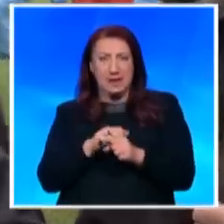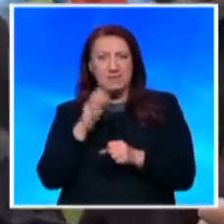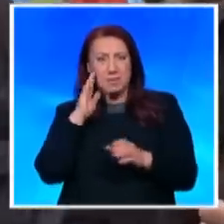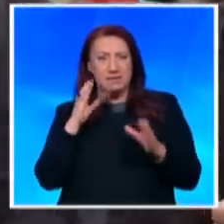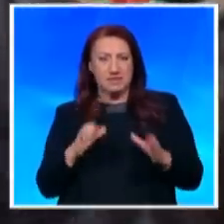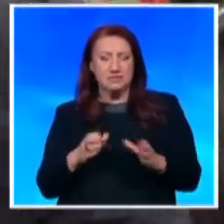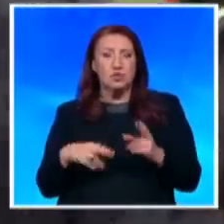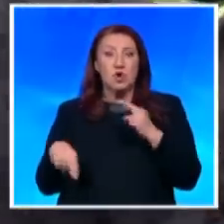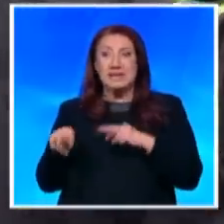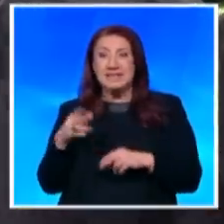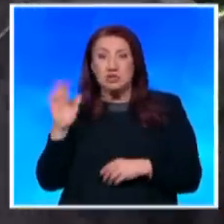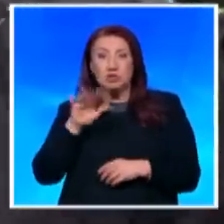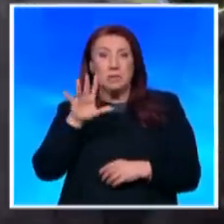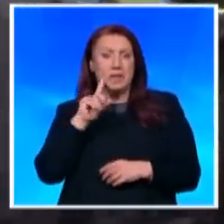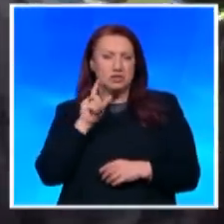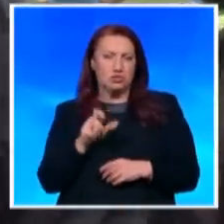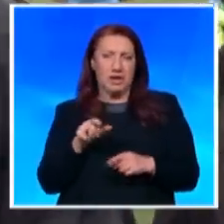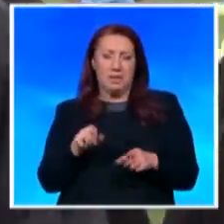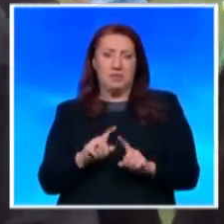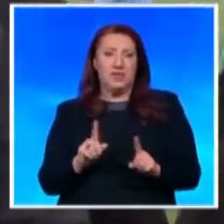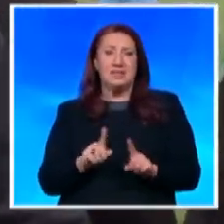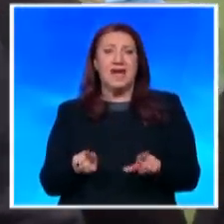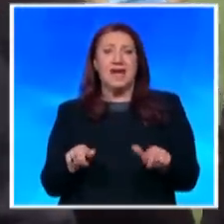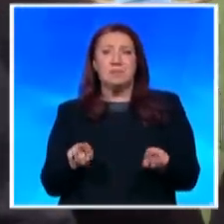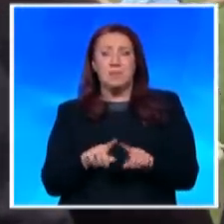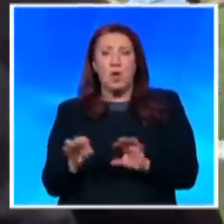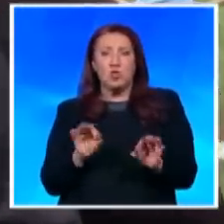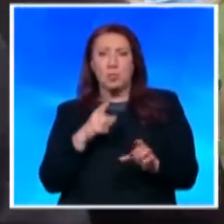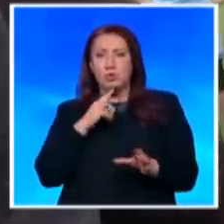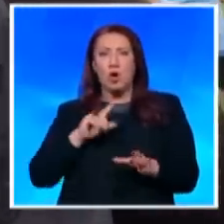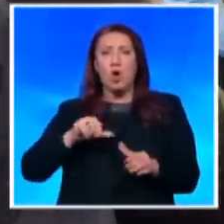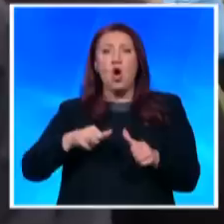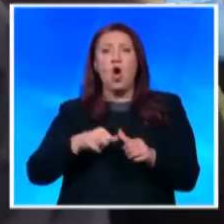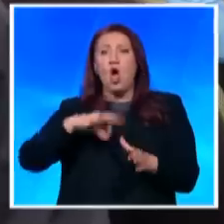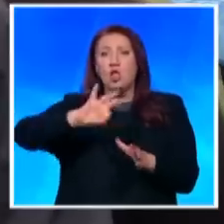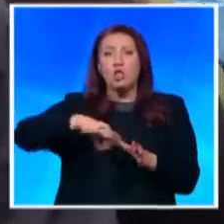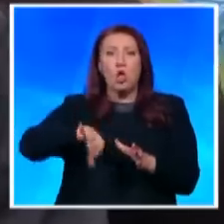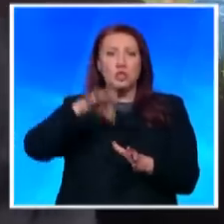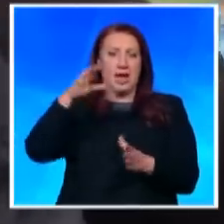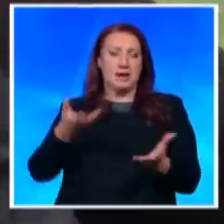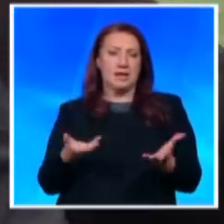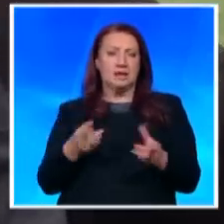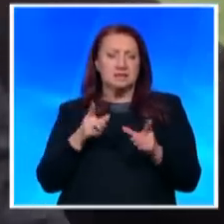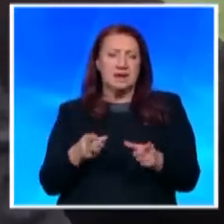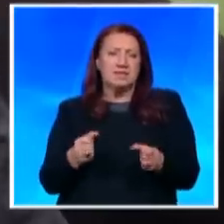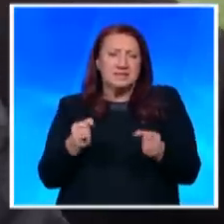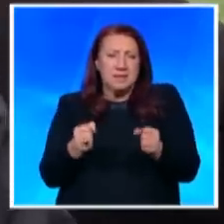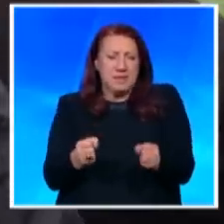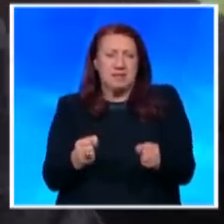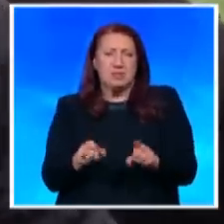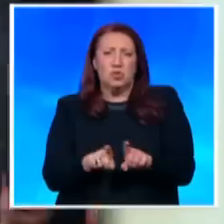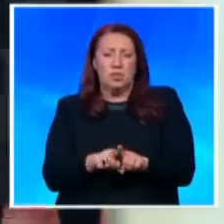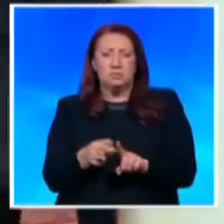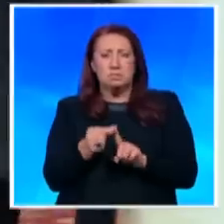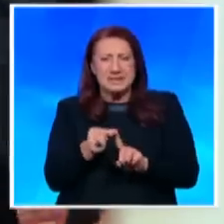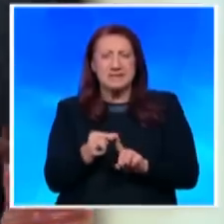не е въпрос на търсене, не е въпрос на лотария. Трябва да има устойчива политика, трябва да има ясни принципи представяне на